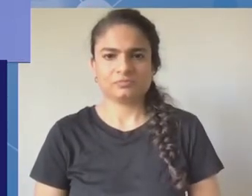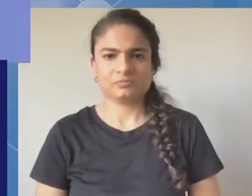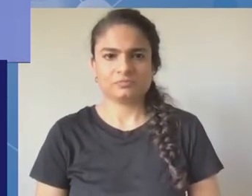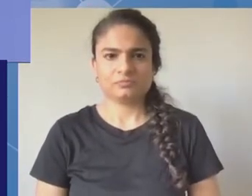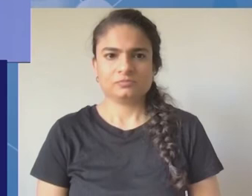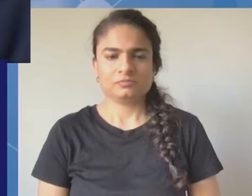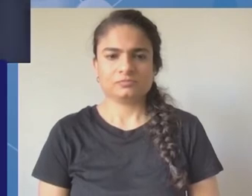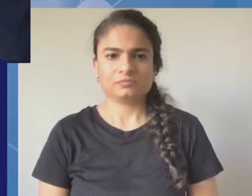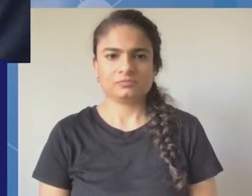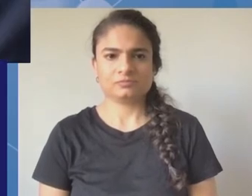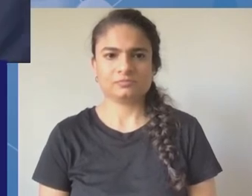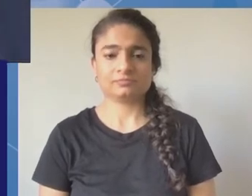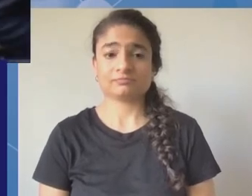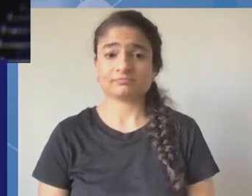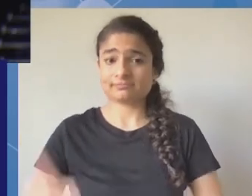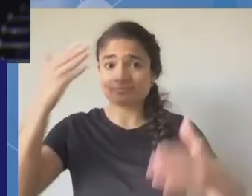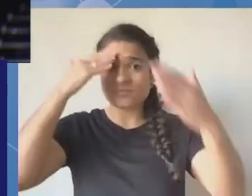大家好，